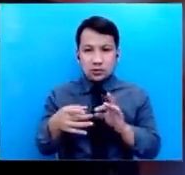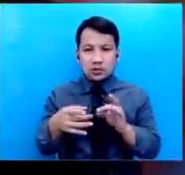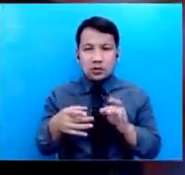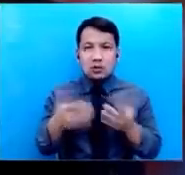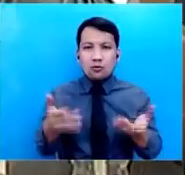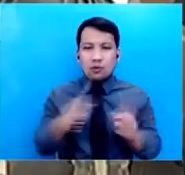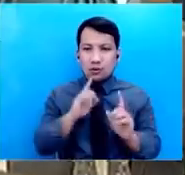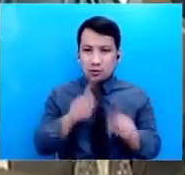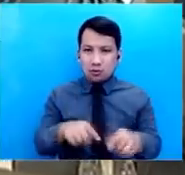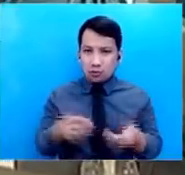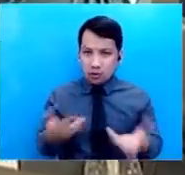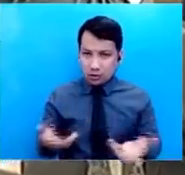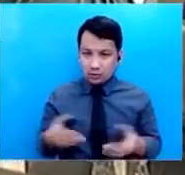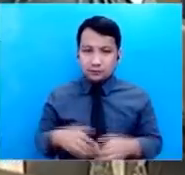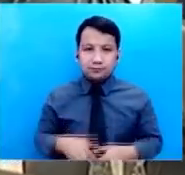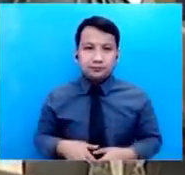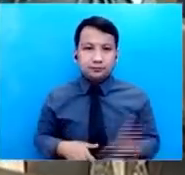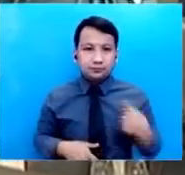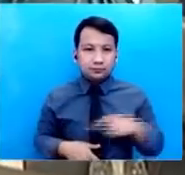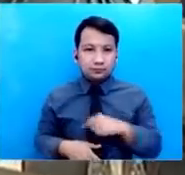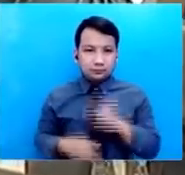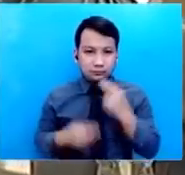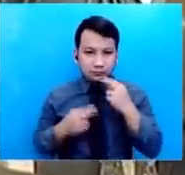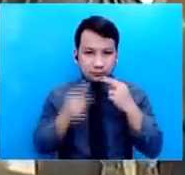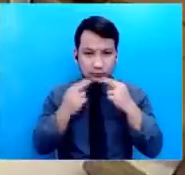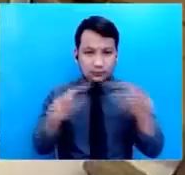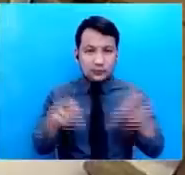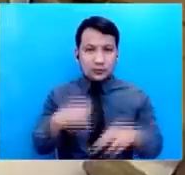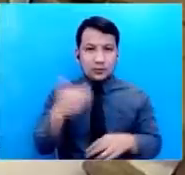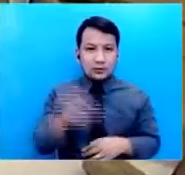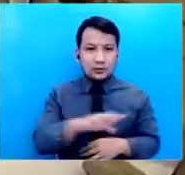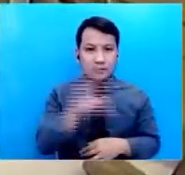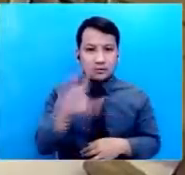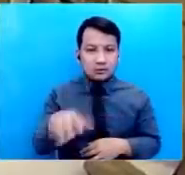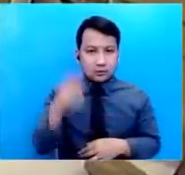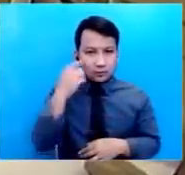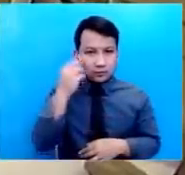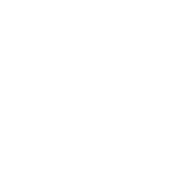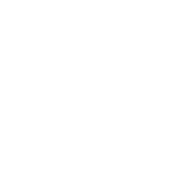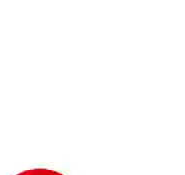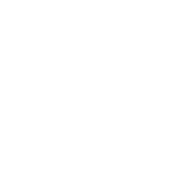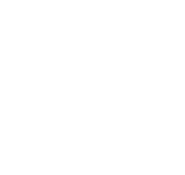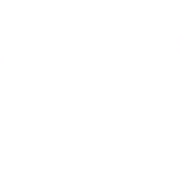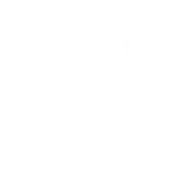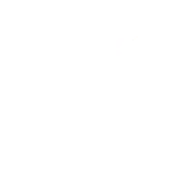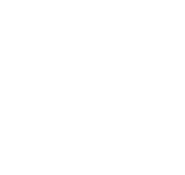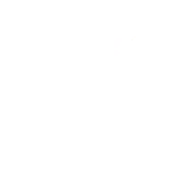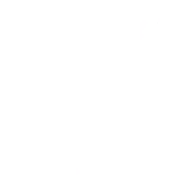hanggang ngayon. Nagbabalita mula sa frontline, Gary De Leon, News 5.